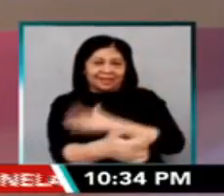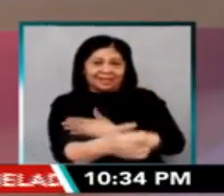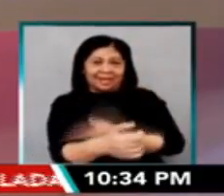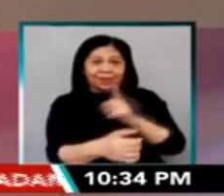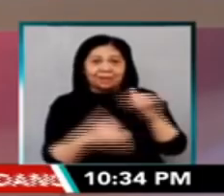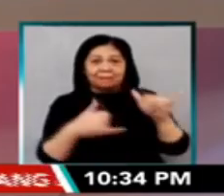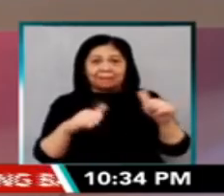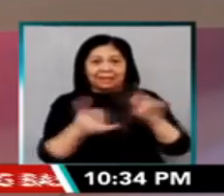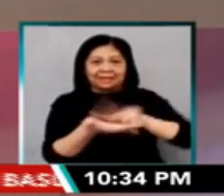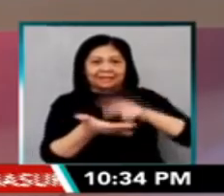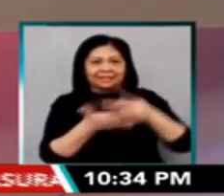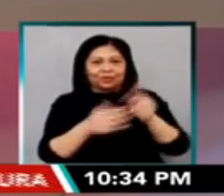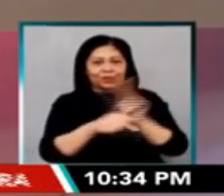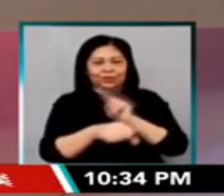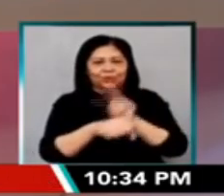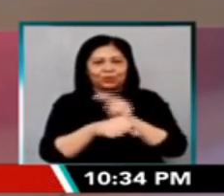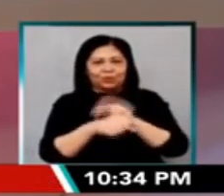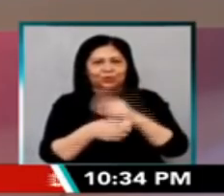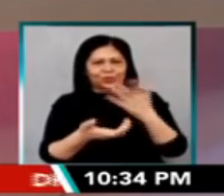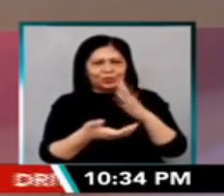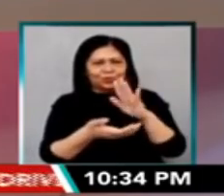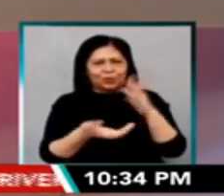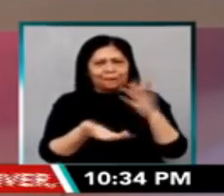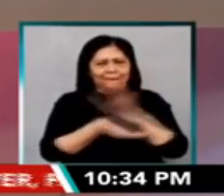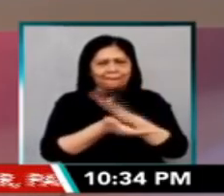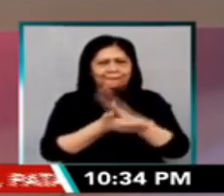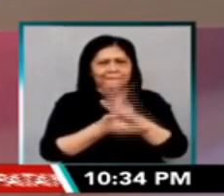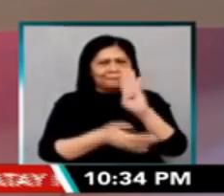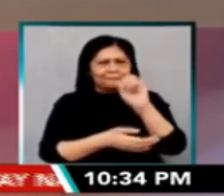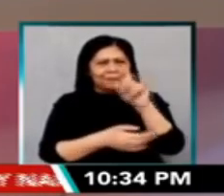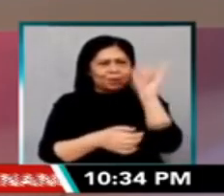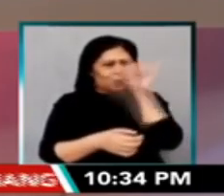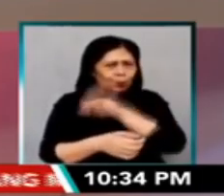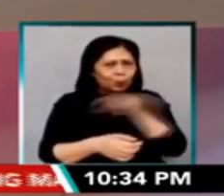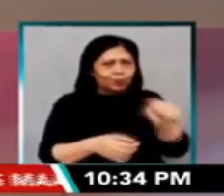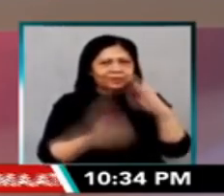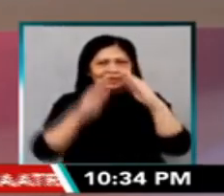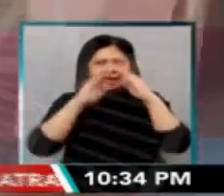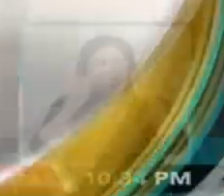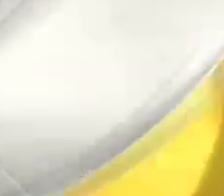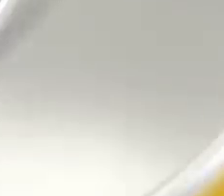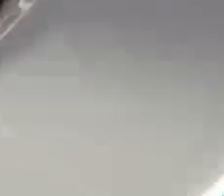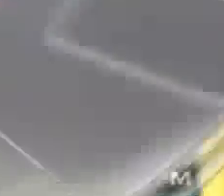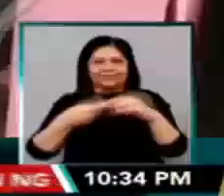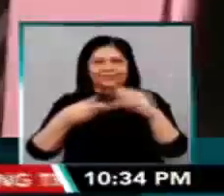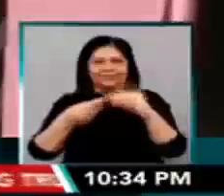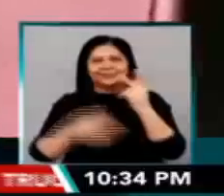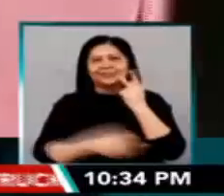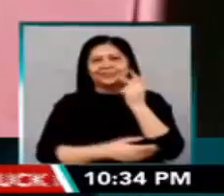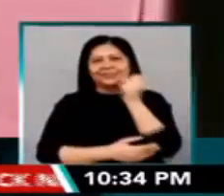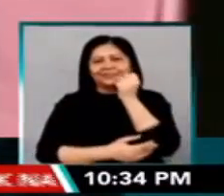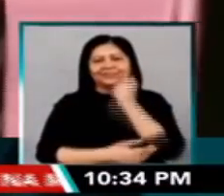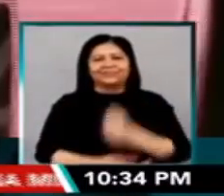karton na abubot sa kanilang bahay. Silipin natin yan sa kwento ni Katrina Son.